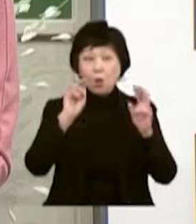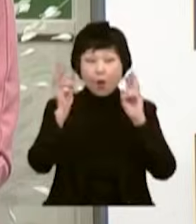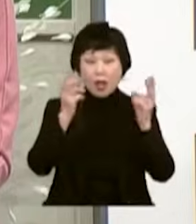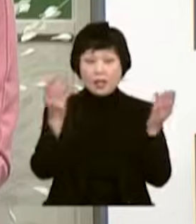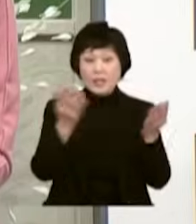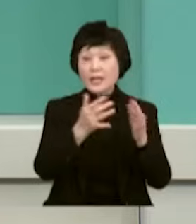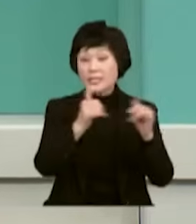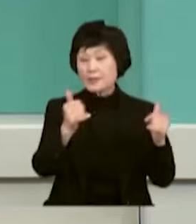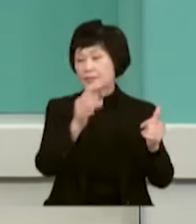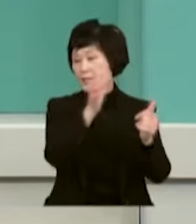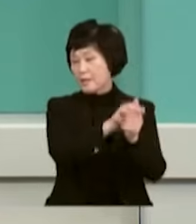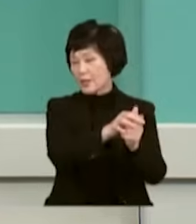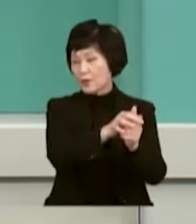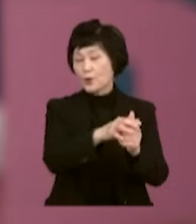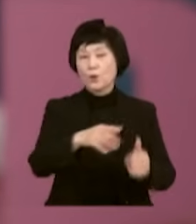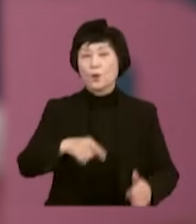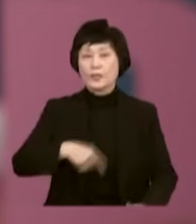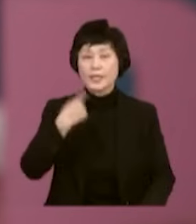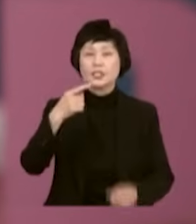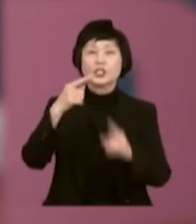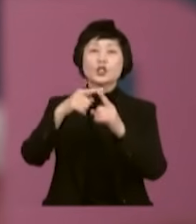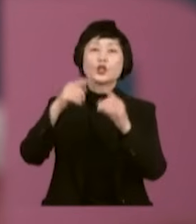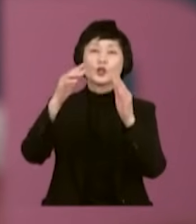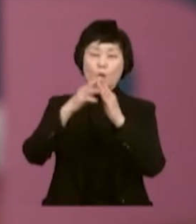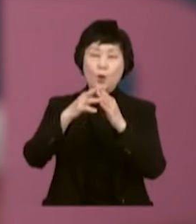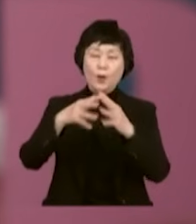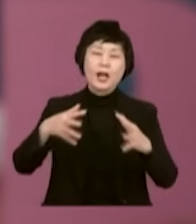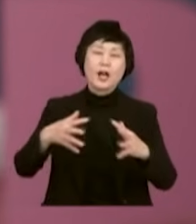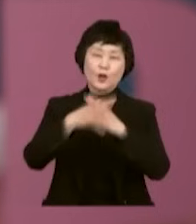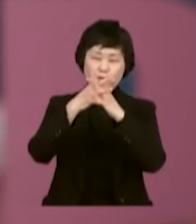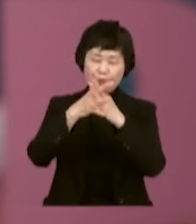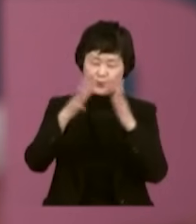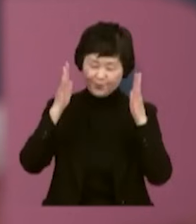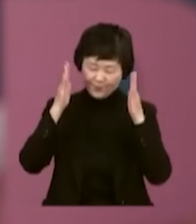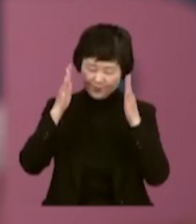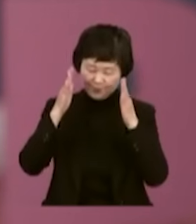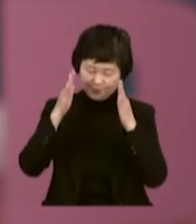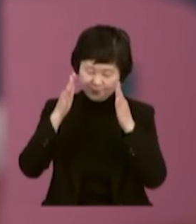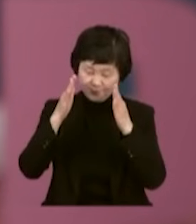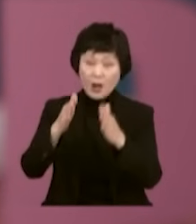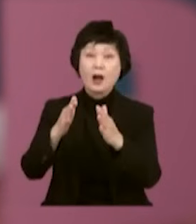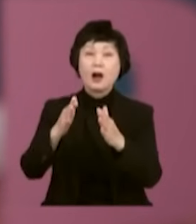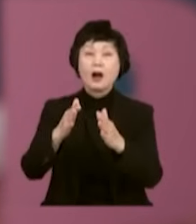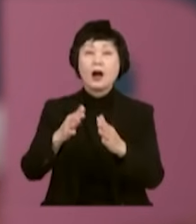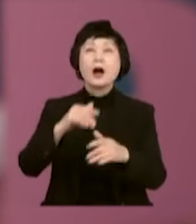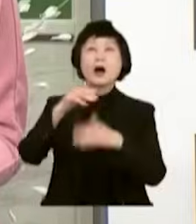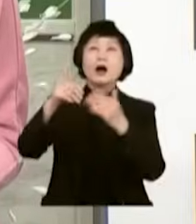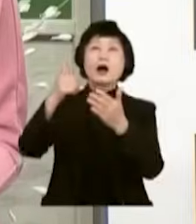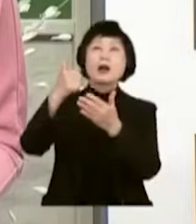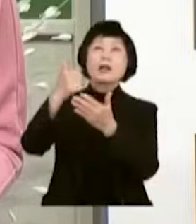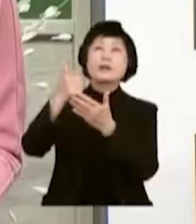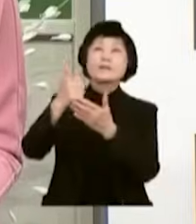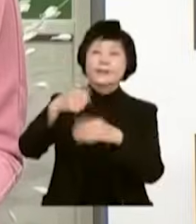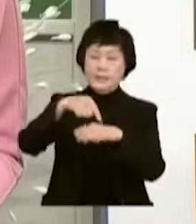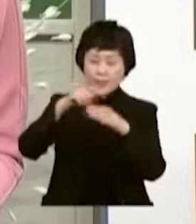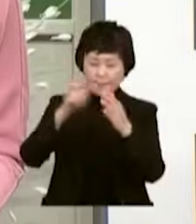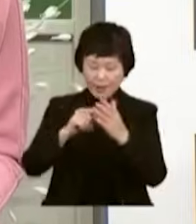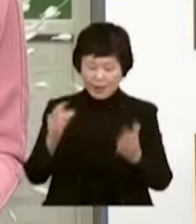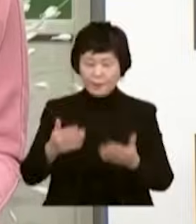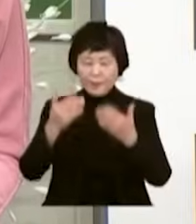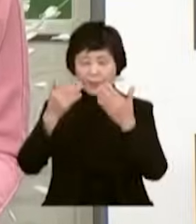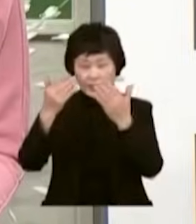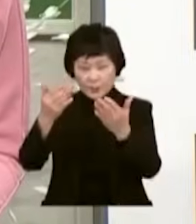네. 정말 그러네요. 하나님 앞에 마음을 바치고 기도를 바치니까 하나님 많은 복을 내려주셨습니다. 근데 지금은 이제